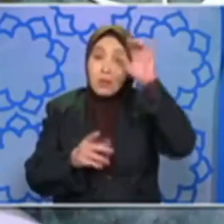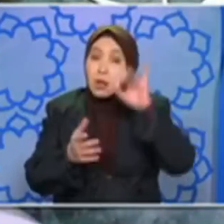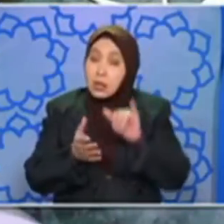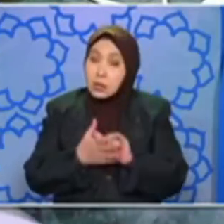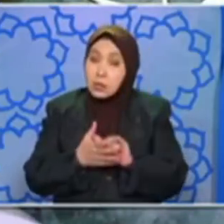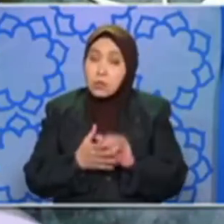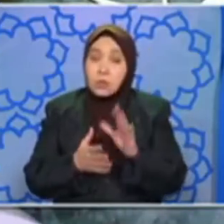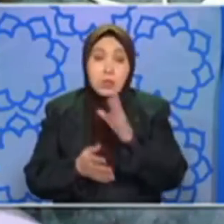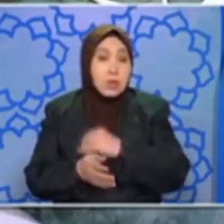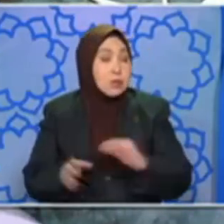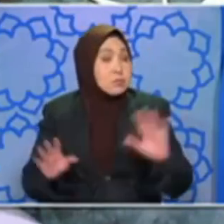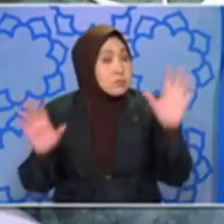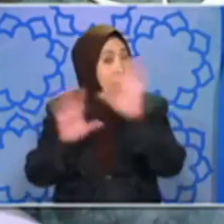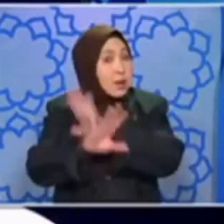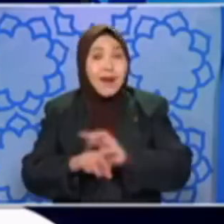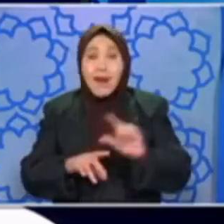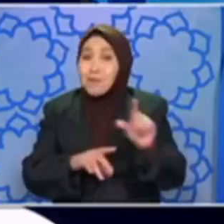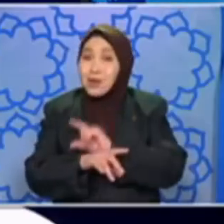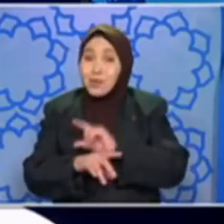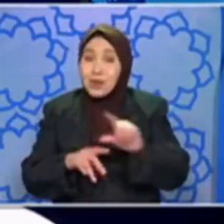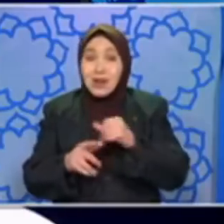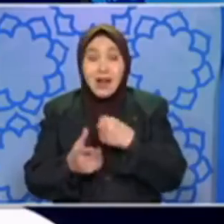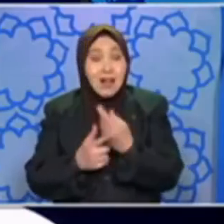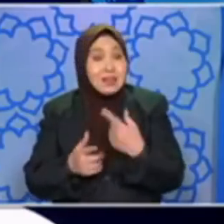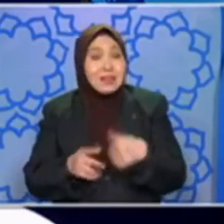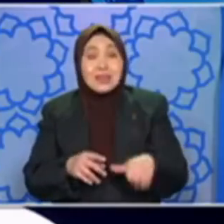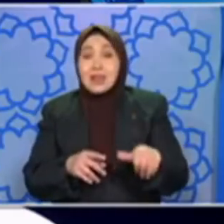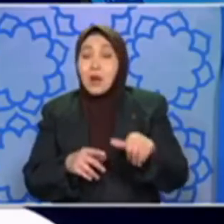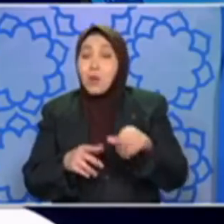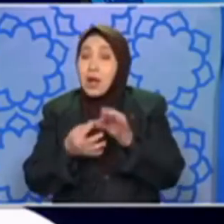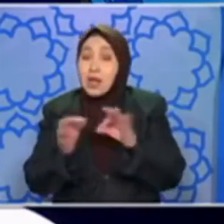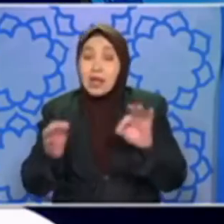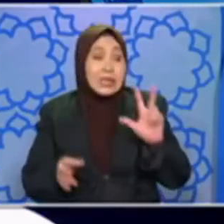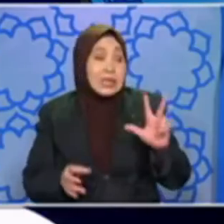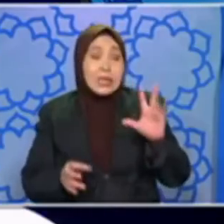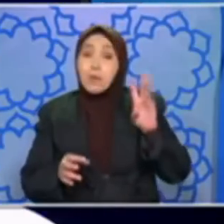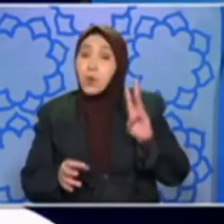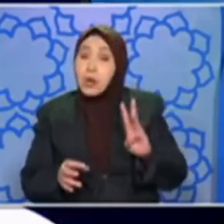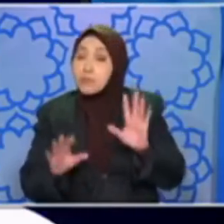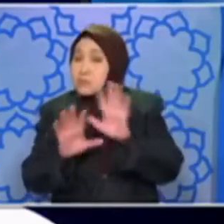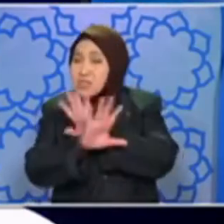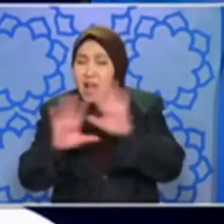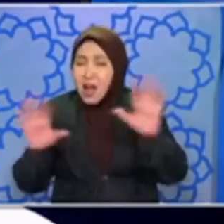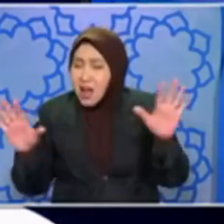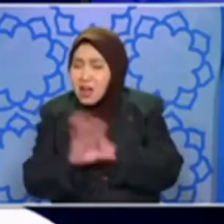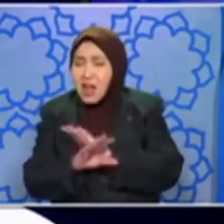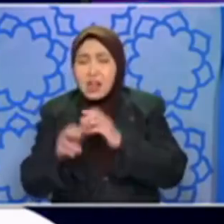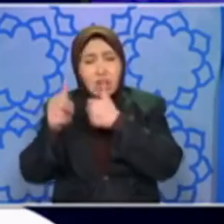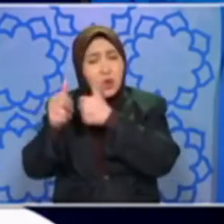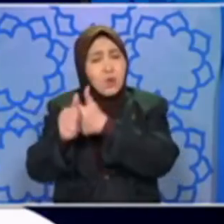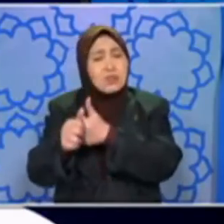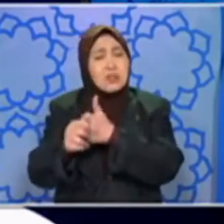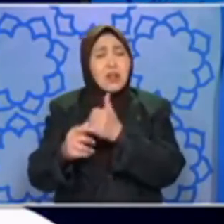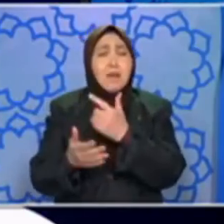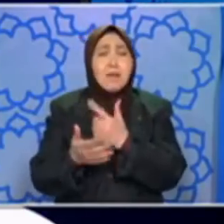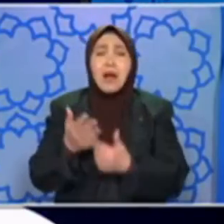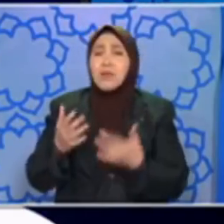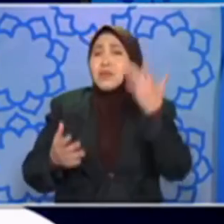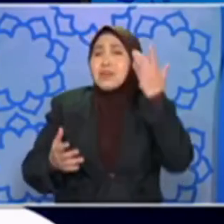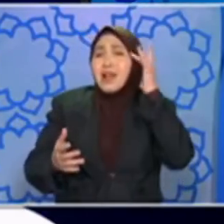Subhanallahul Azim. Dan janganlah kamu menggunakan, ataupun ayat yang ke 36 saatnya, dan janganlah kamu mengikuti sesuatu yang tidak kamu